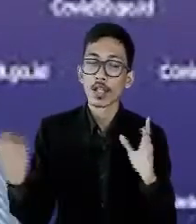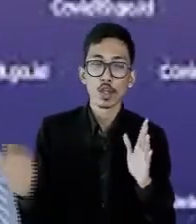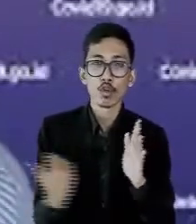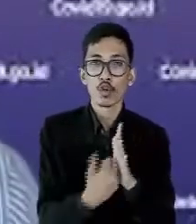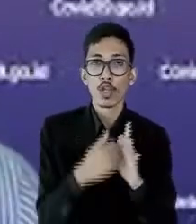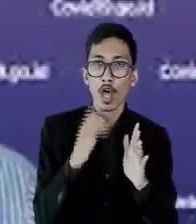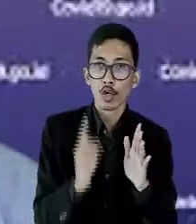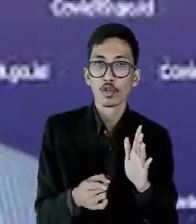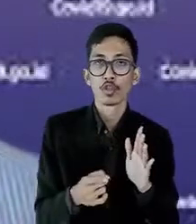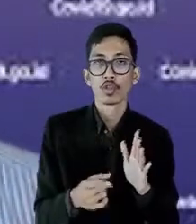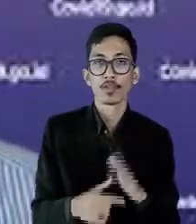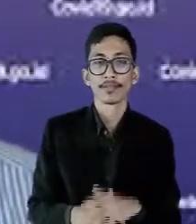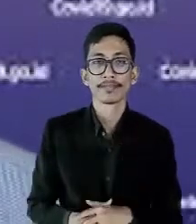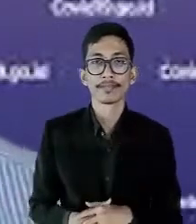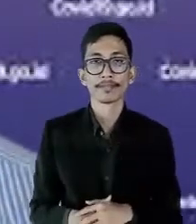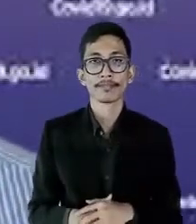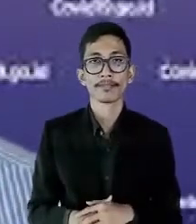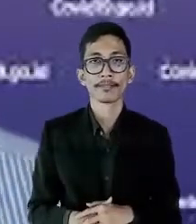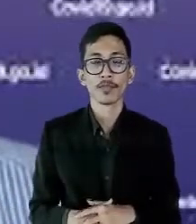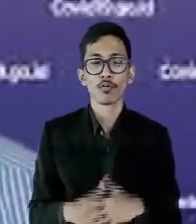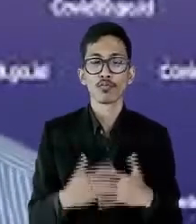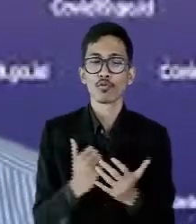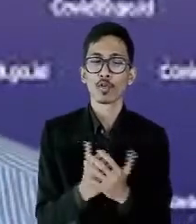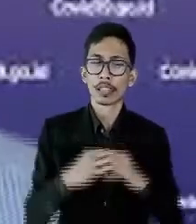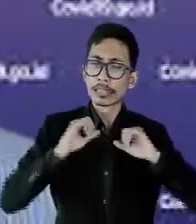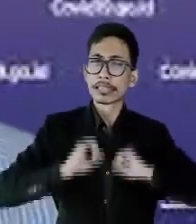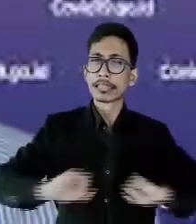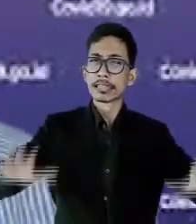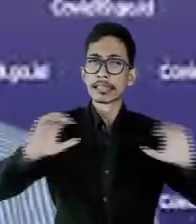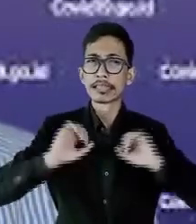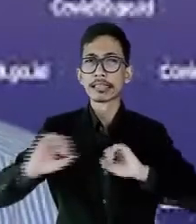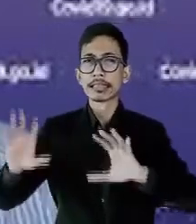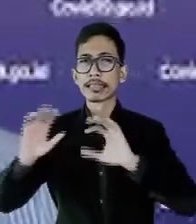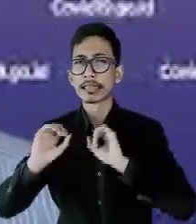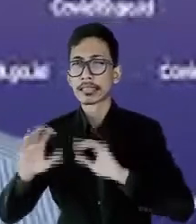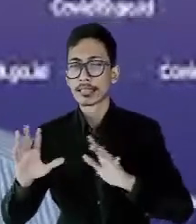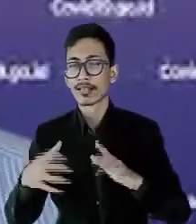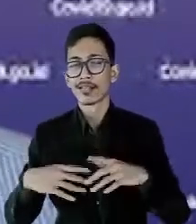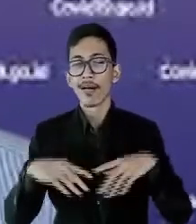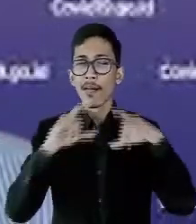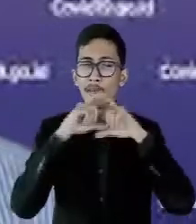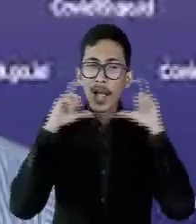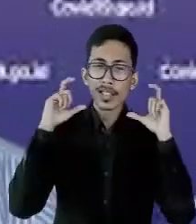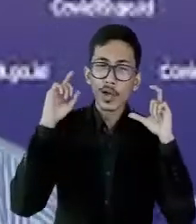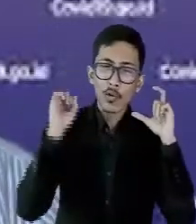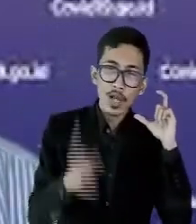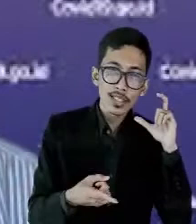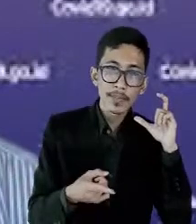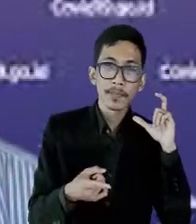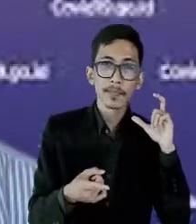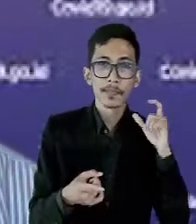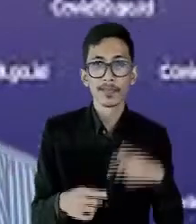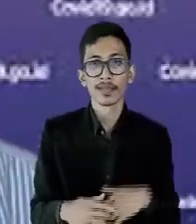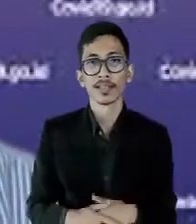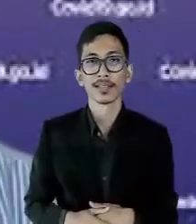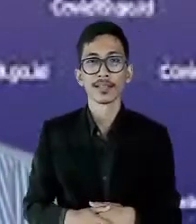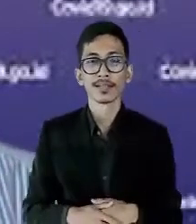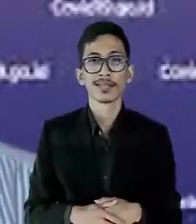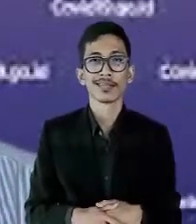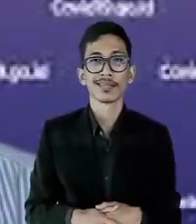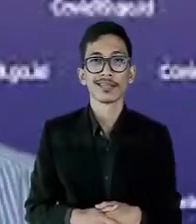ini sedang sungguh-sungguh gencar diminta adalah pakai masker dan juga